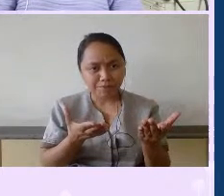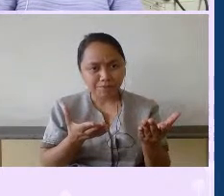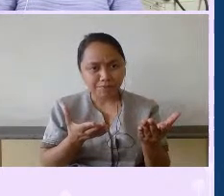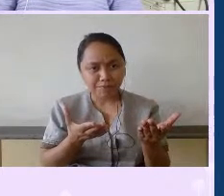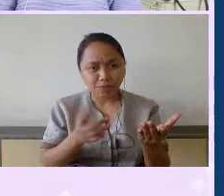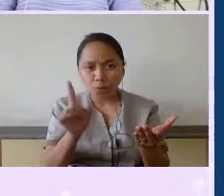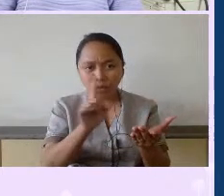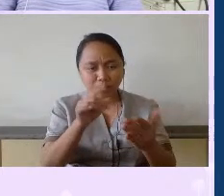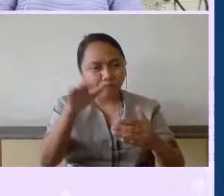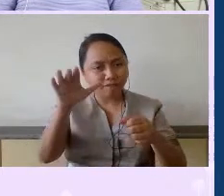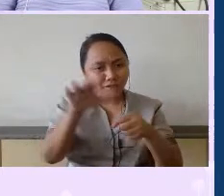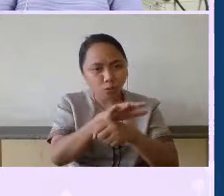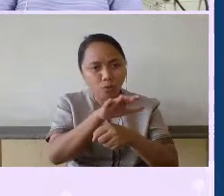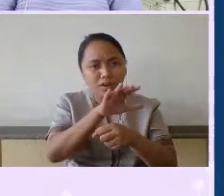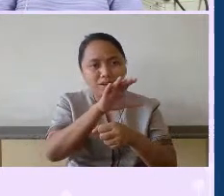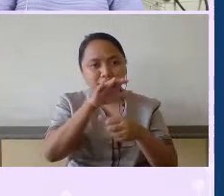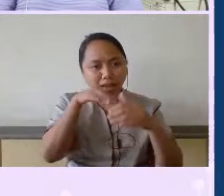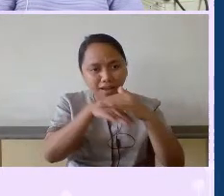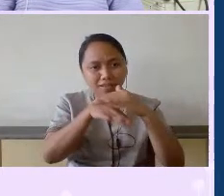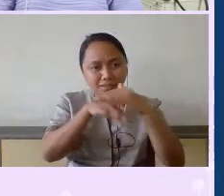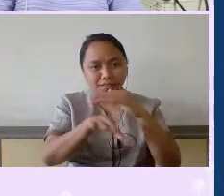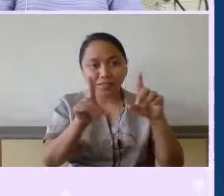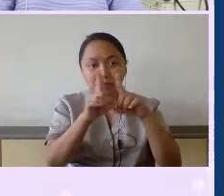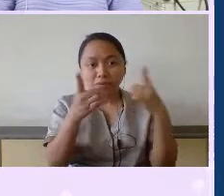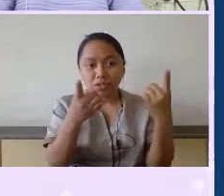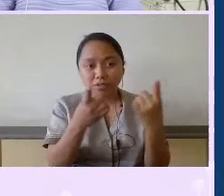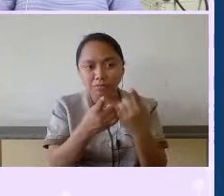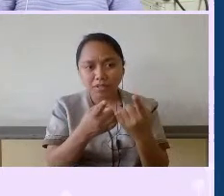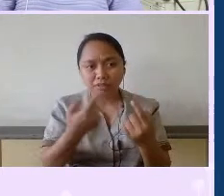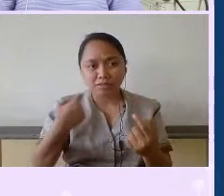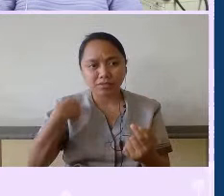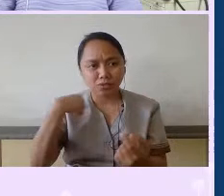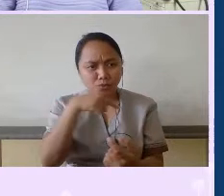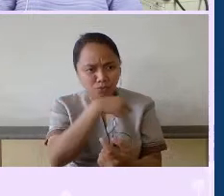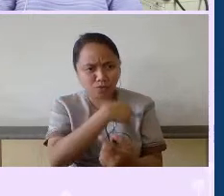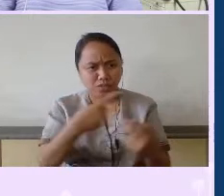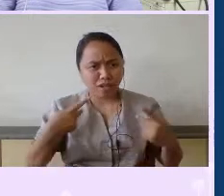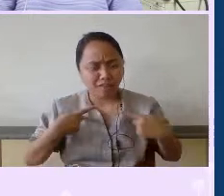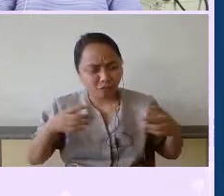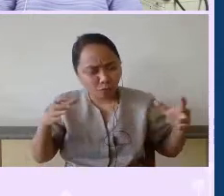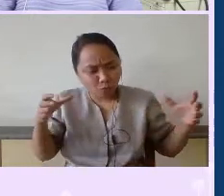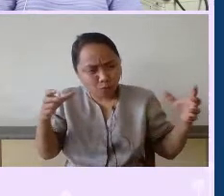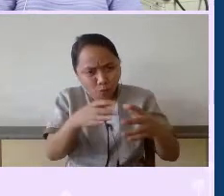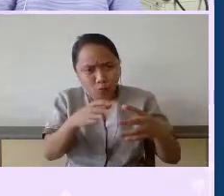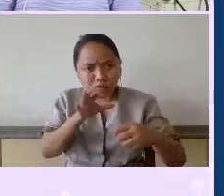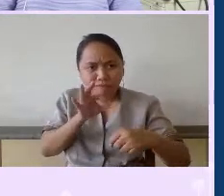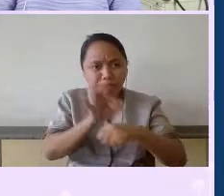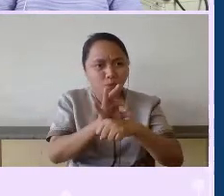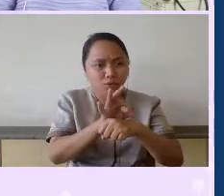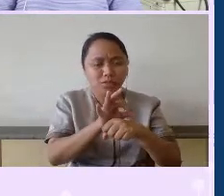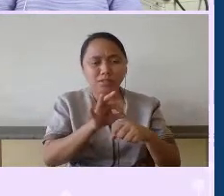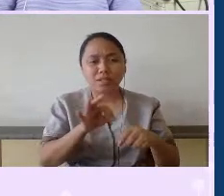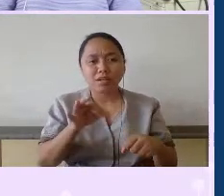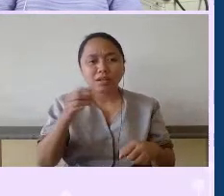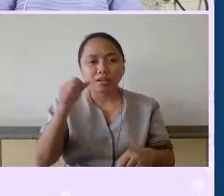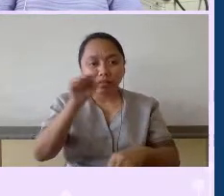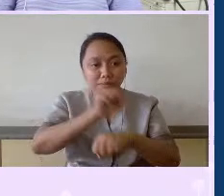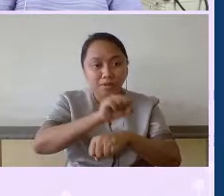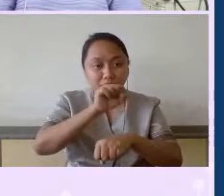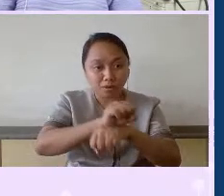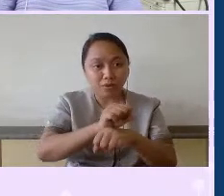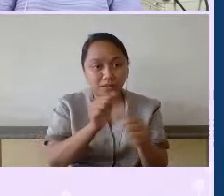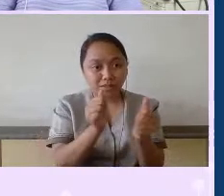itong equal access sa employment, hinahanda po natin ang ating workforce for digital transformation at ito po ay kasama